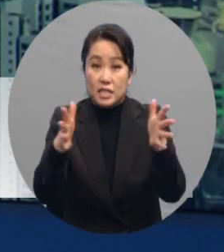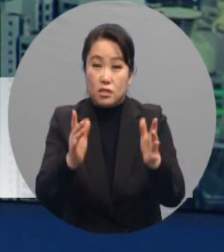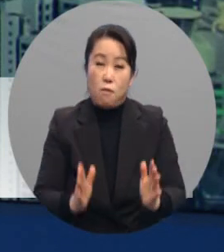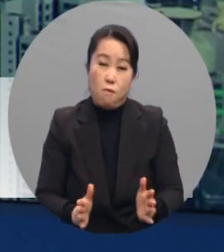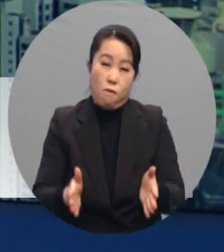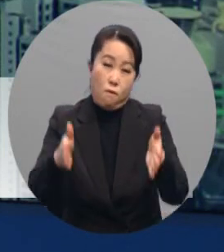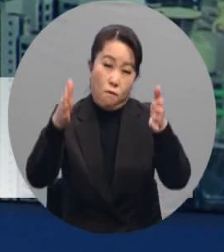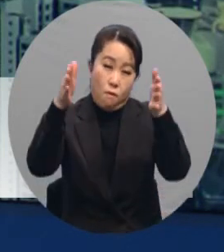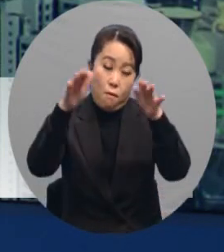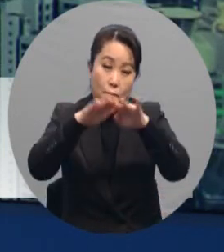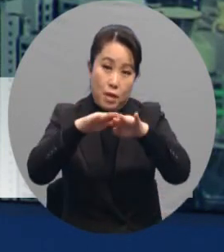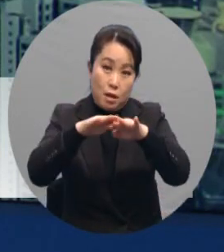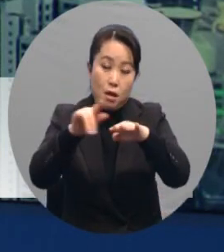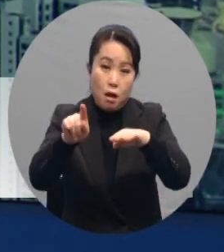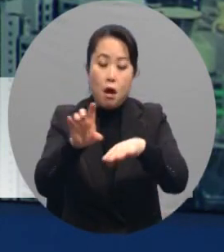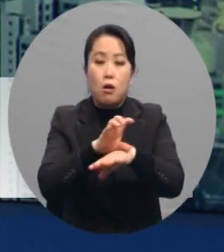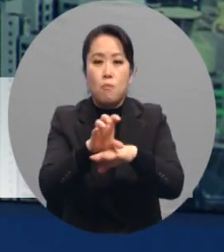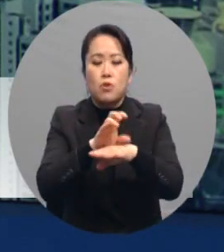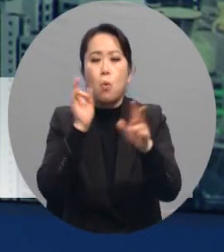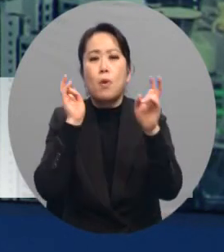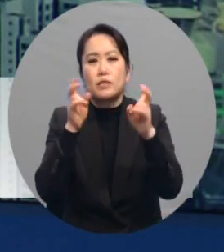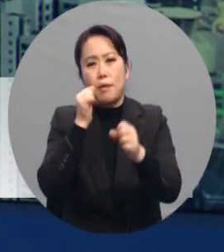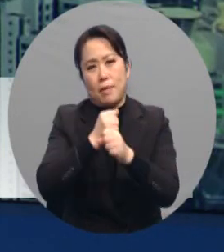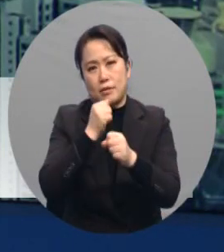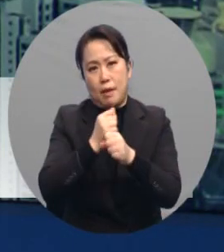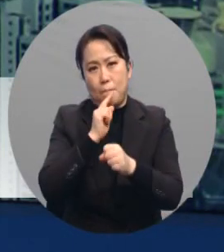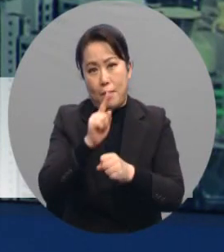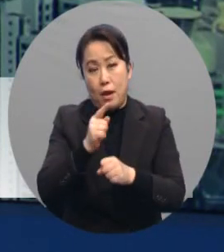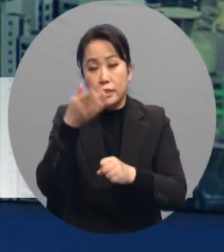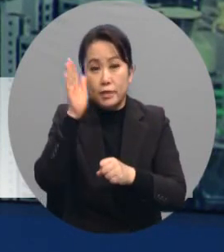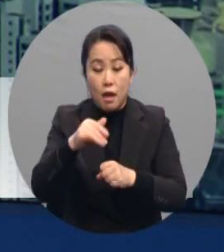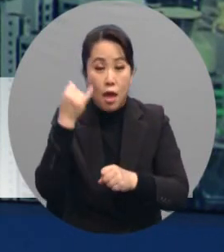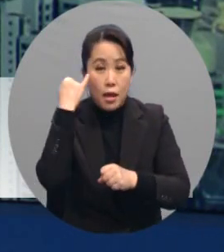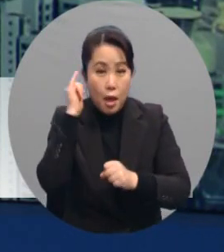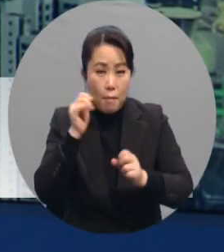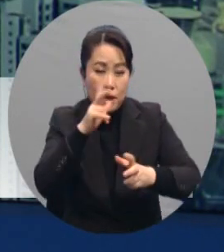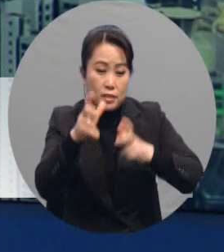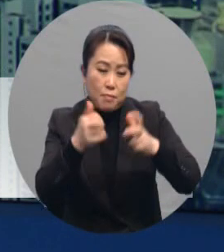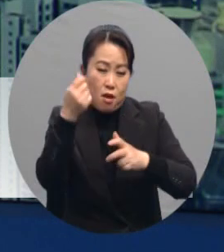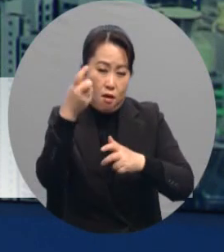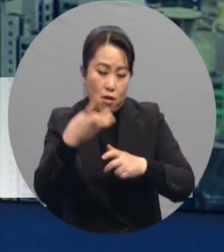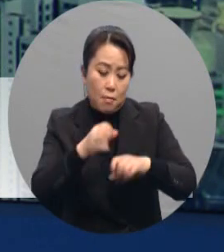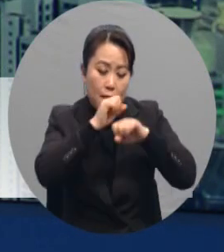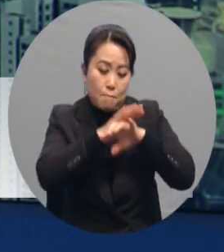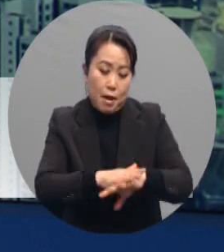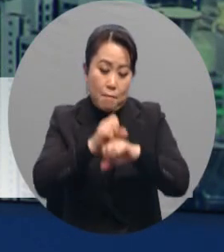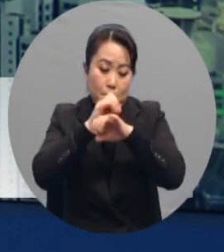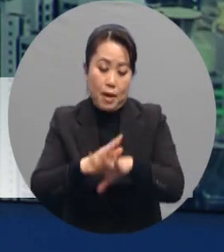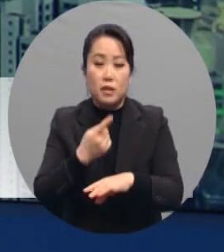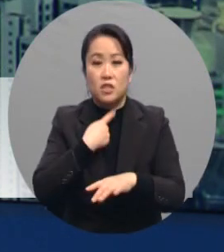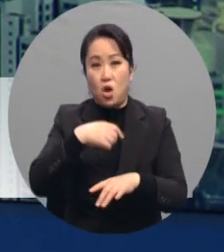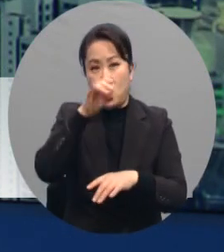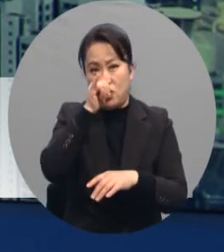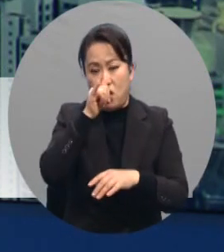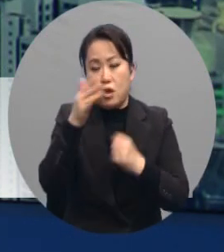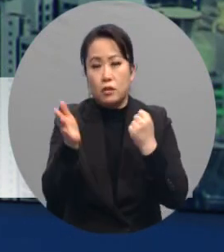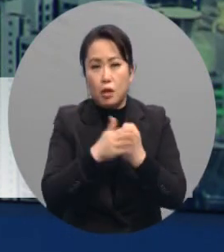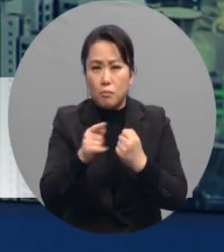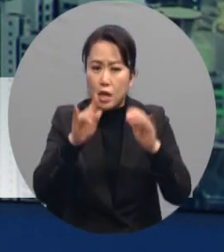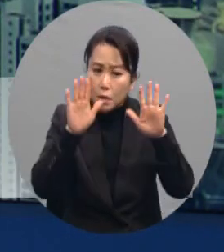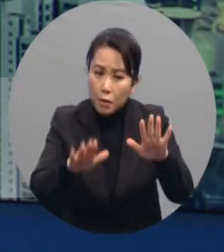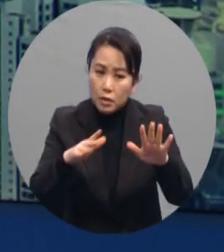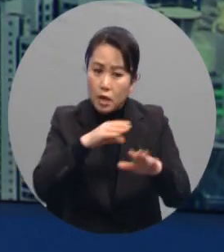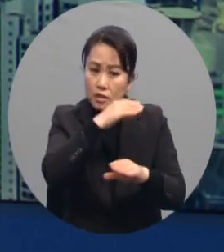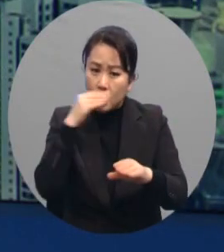짓는다는데 그동안 여러 차례 개발 사업이 파행을 겪어왔던 만큼 이번에는 사업이 제대로 진행될지